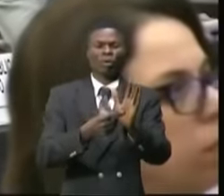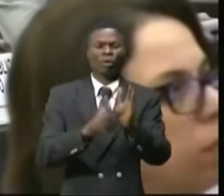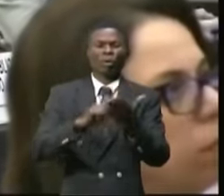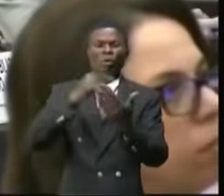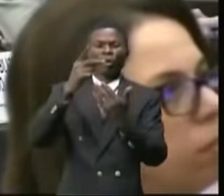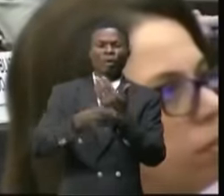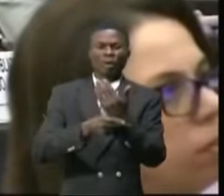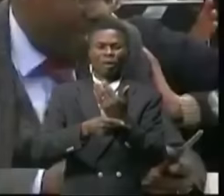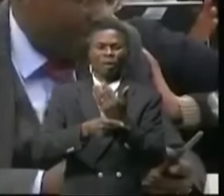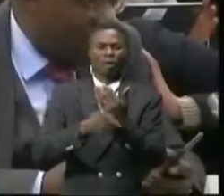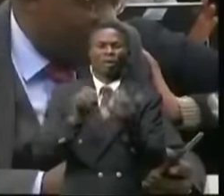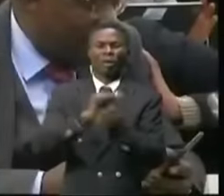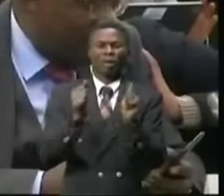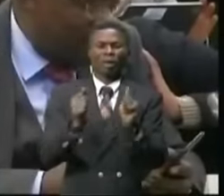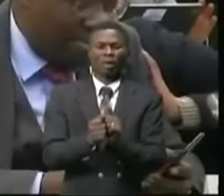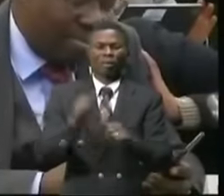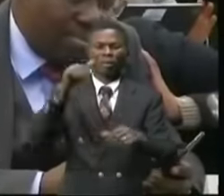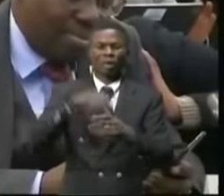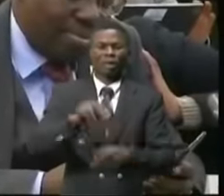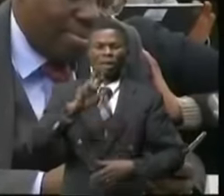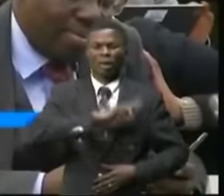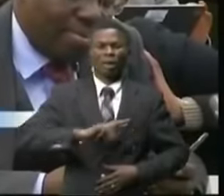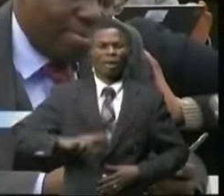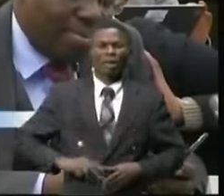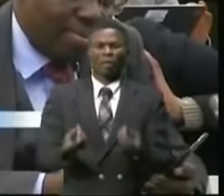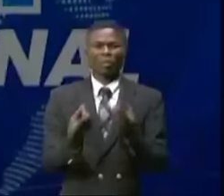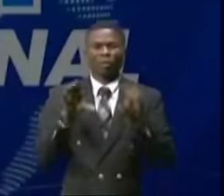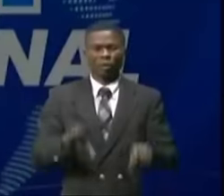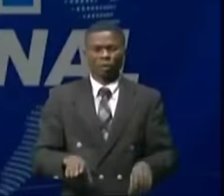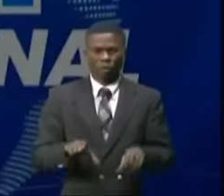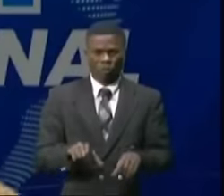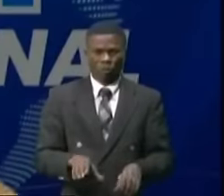robot de la situation en République démocratique du Congo.